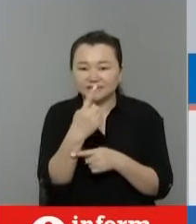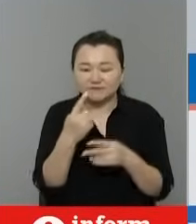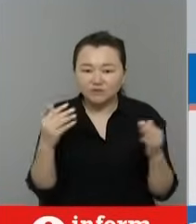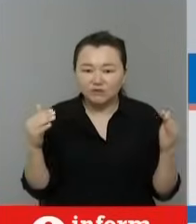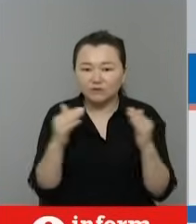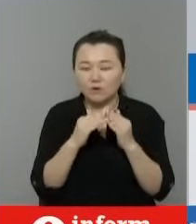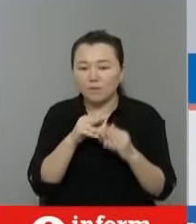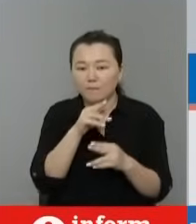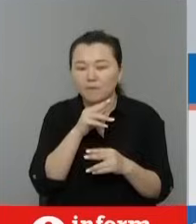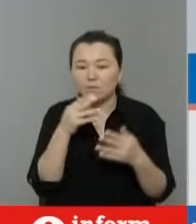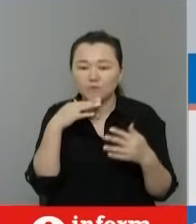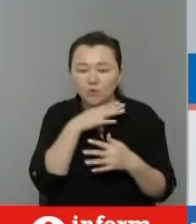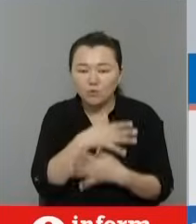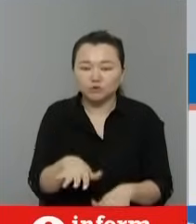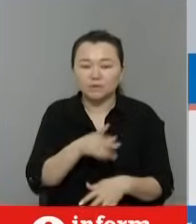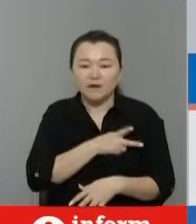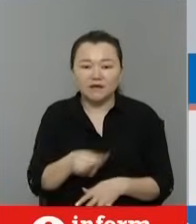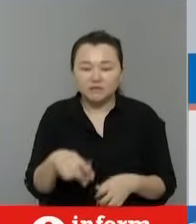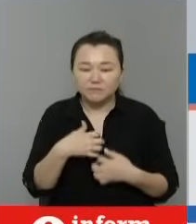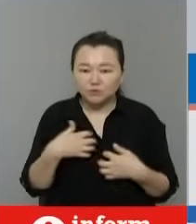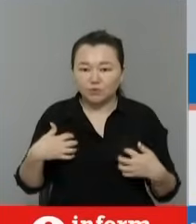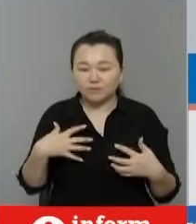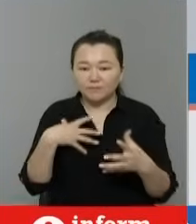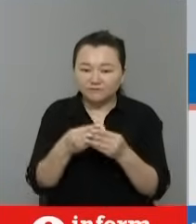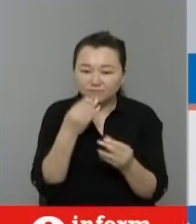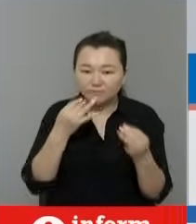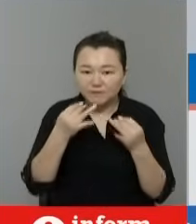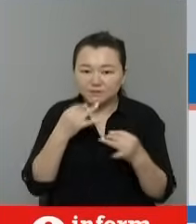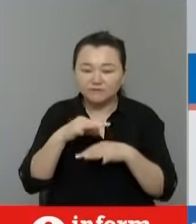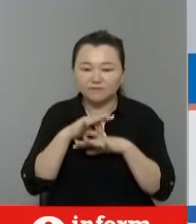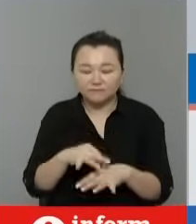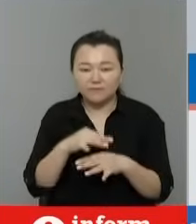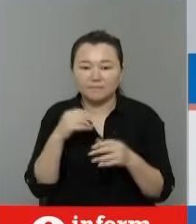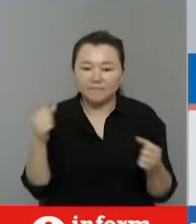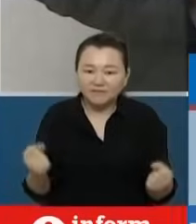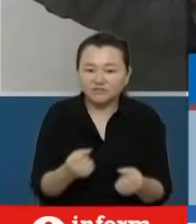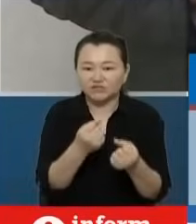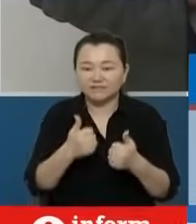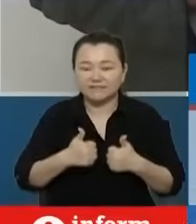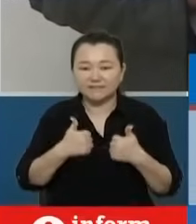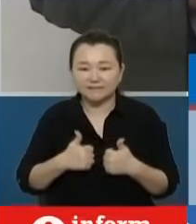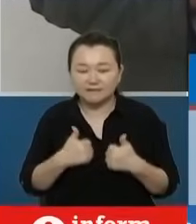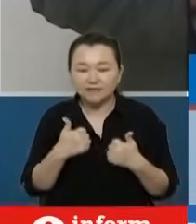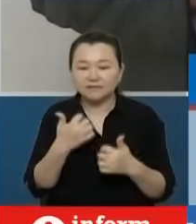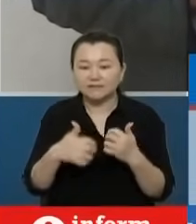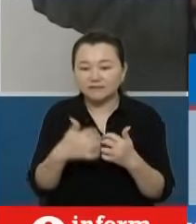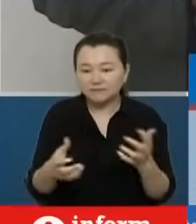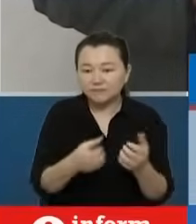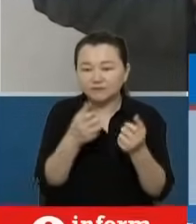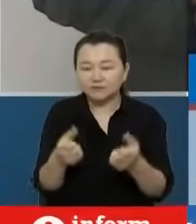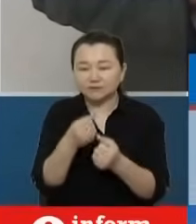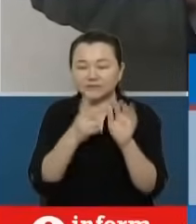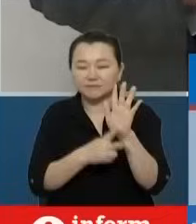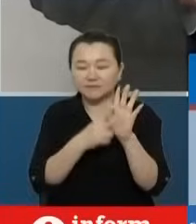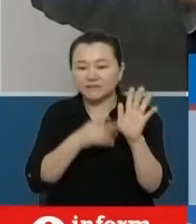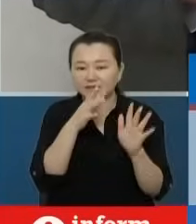жилье. У многих еще погиб скот. Мы с ними вели беседу, морально поддерживали. Среди спасенных от паводка